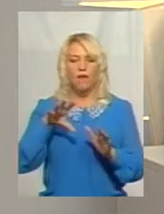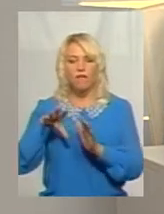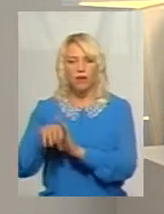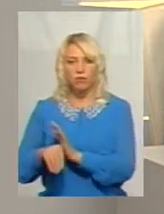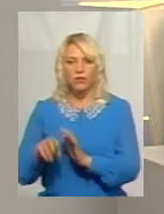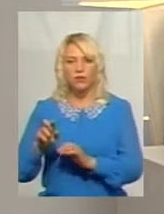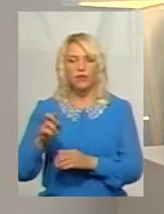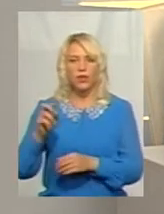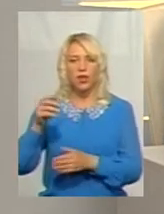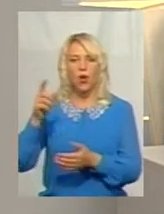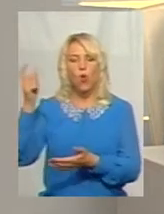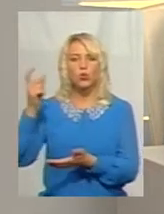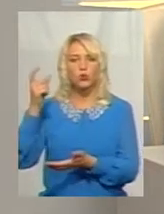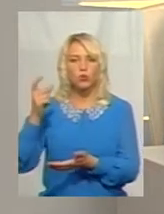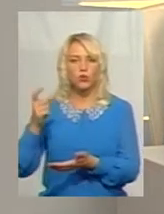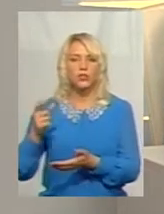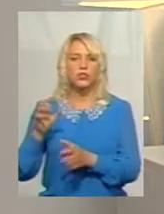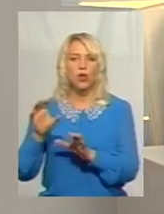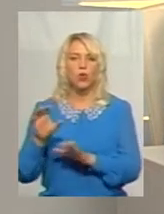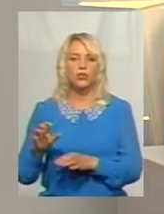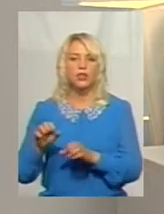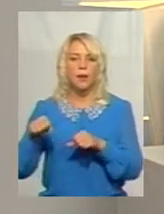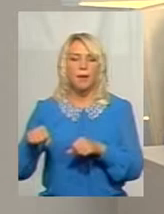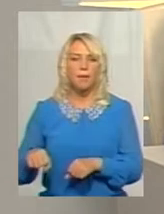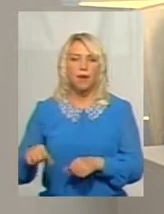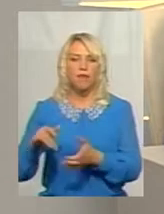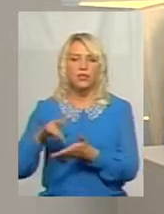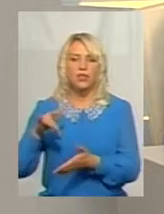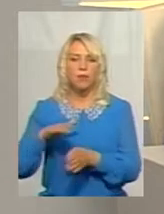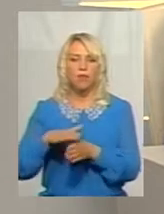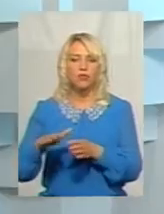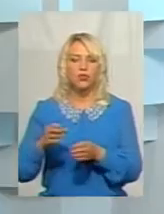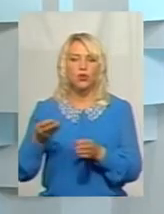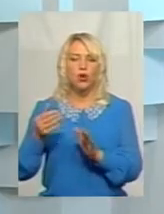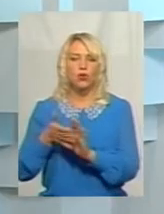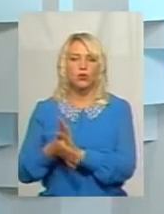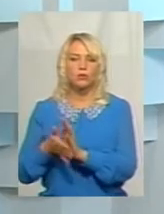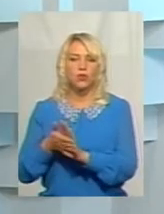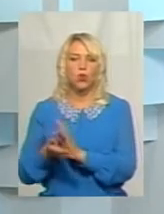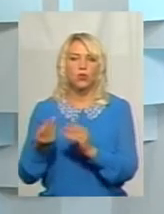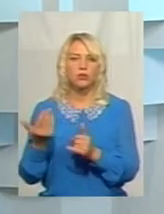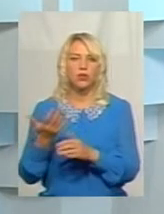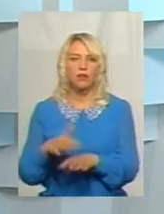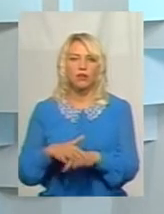і право центрам повністю розпоряджатися тими коштами, які надходять на їхні рахунки.